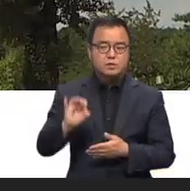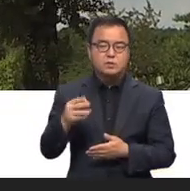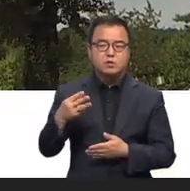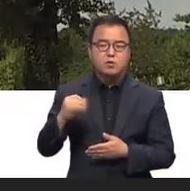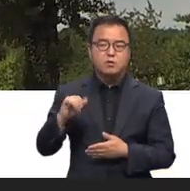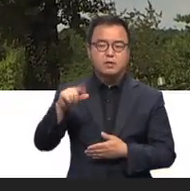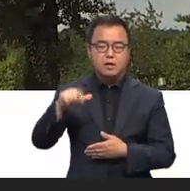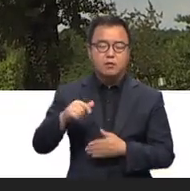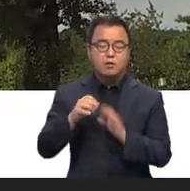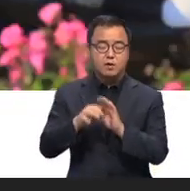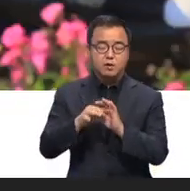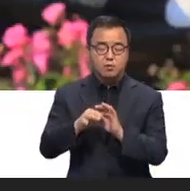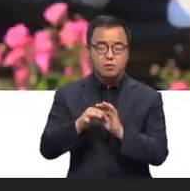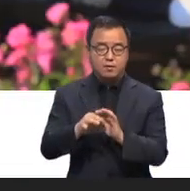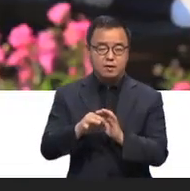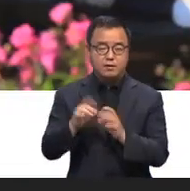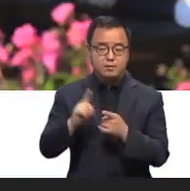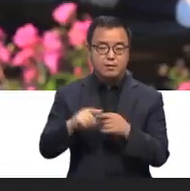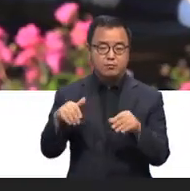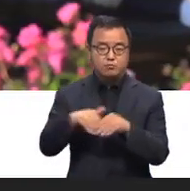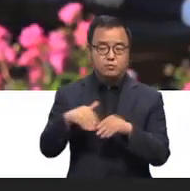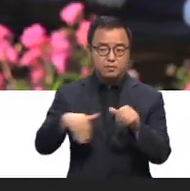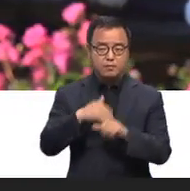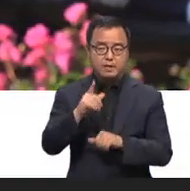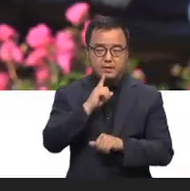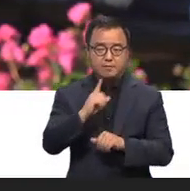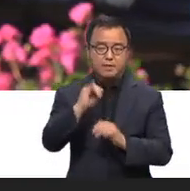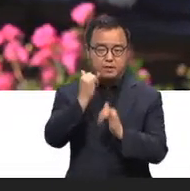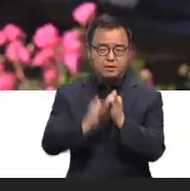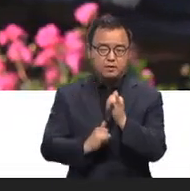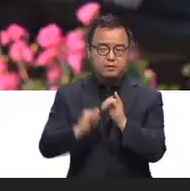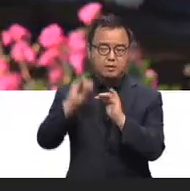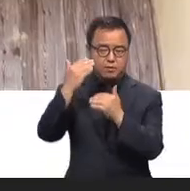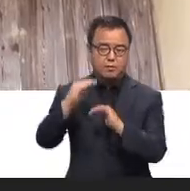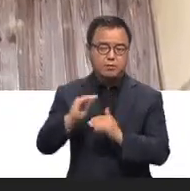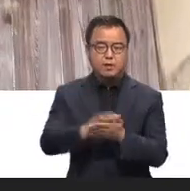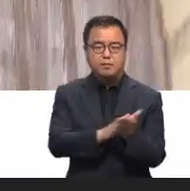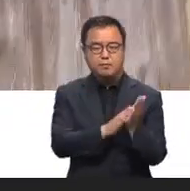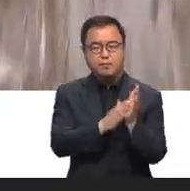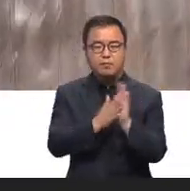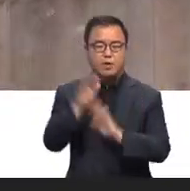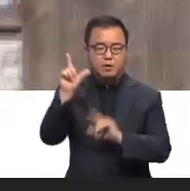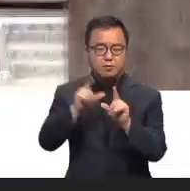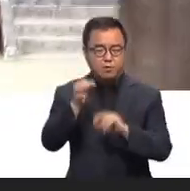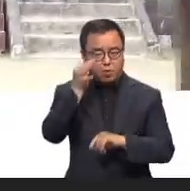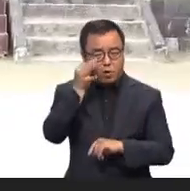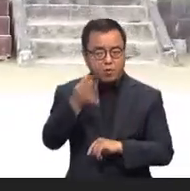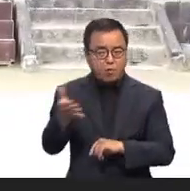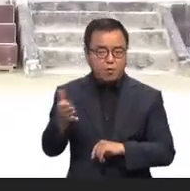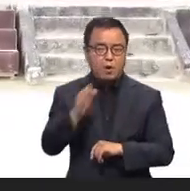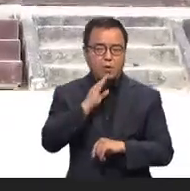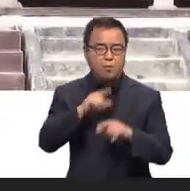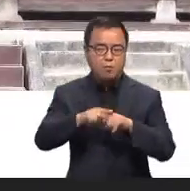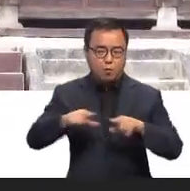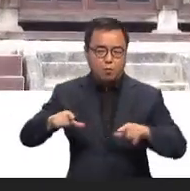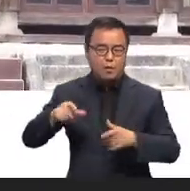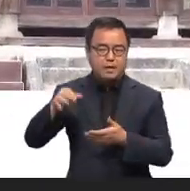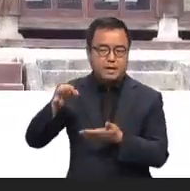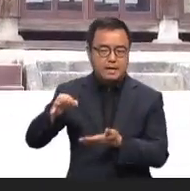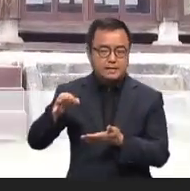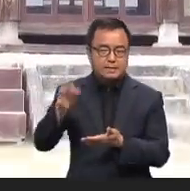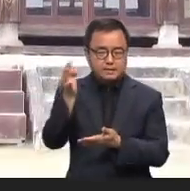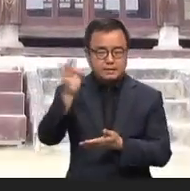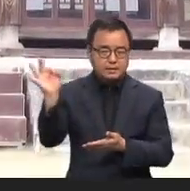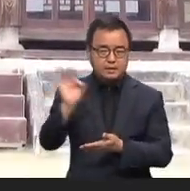증거 라며 성 의학 개념이 여건에 따라 변화는 역사적 과정을 보여준다는 점에서 탁월한 보편적 가치가 인정된다 고